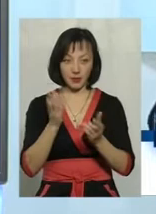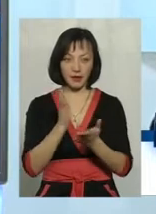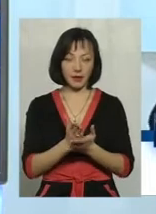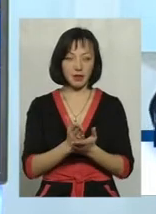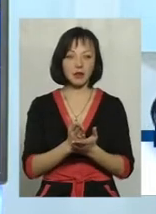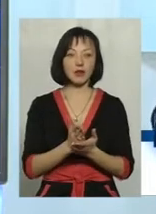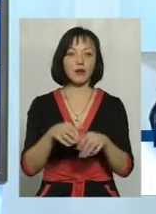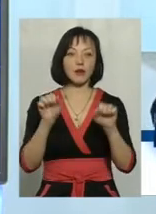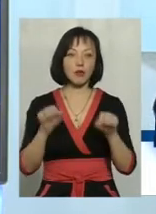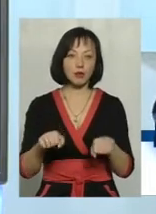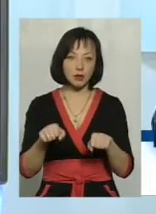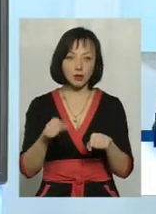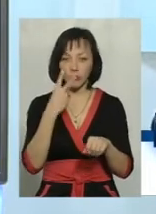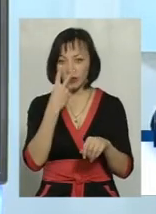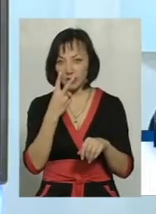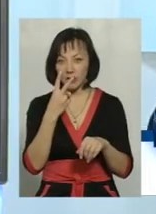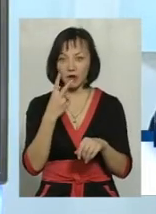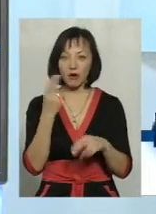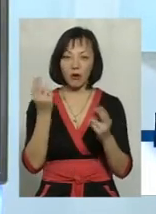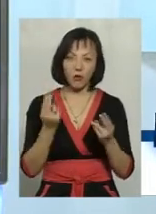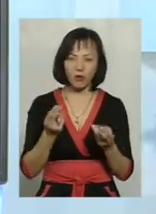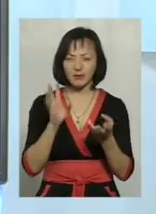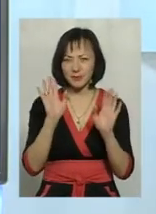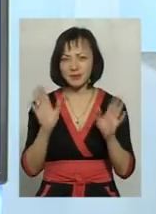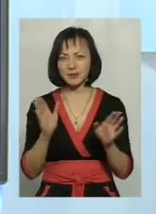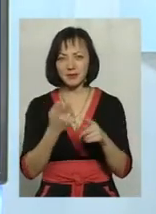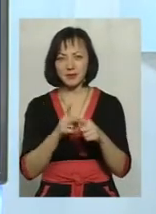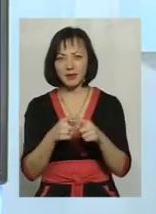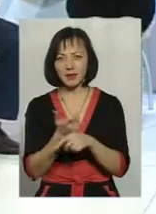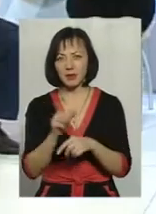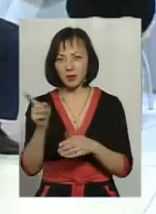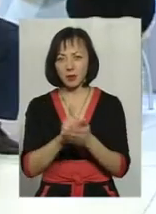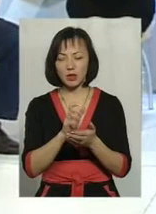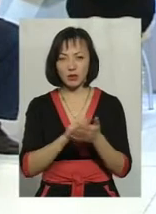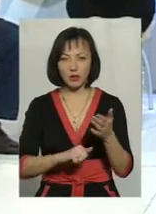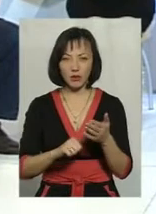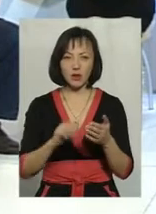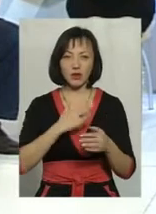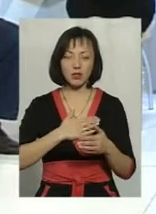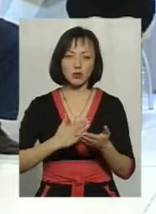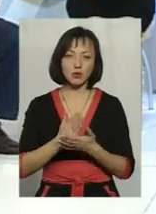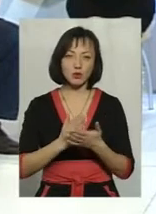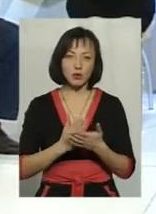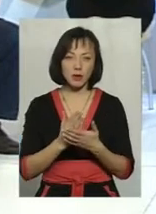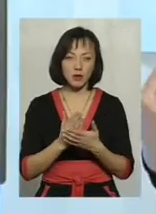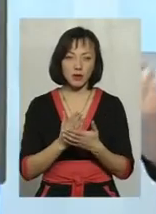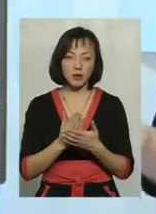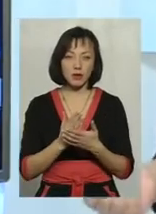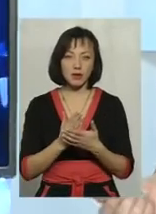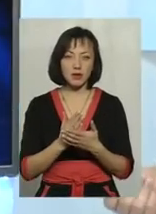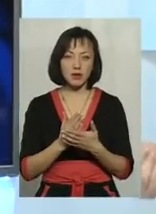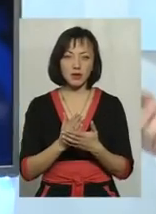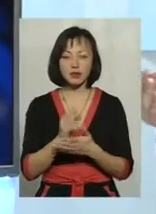там можна її, як подивитися, якого вона кольору, це може знати більше, як податкова наша які будуть